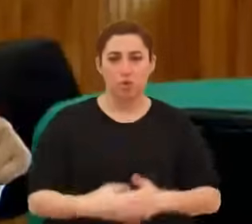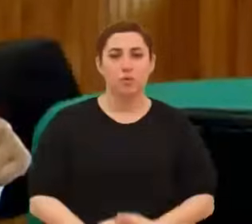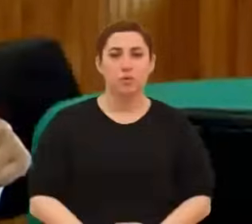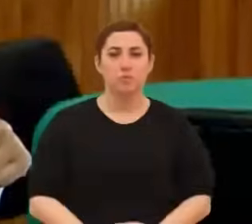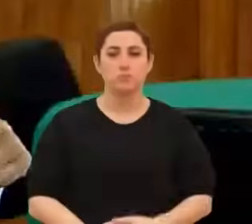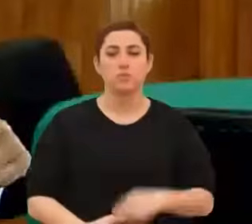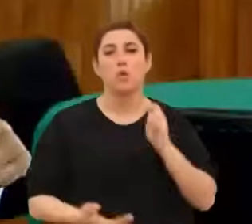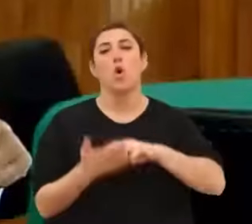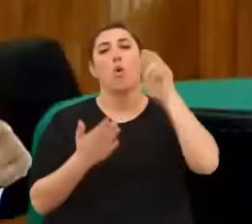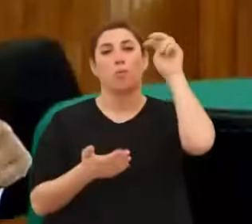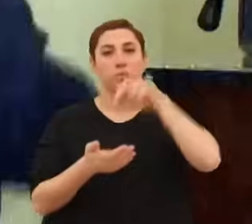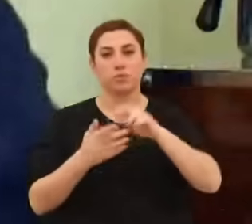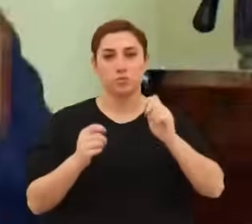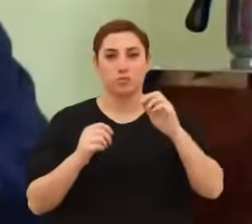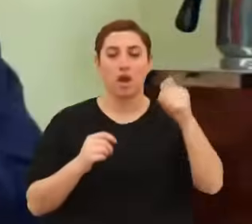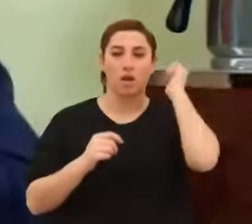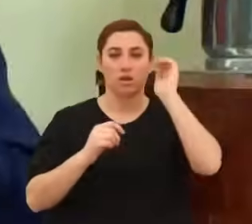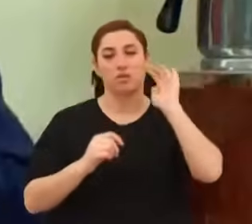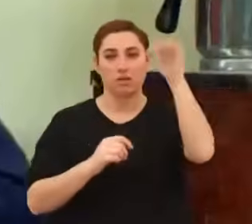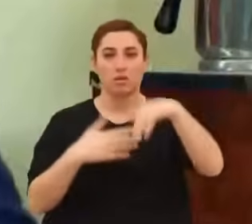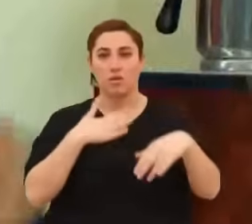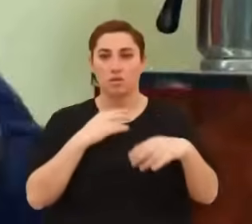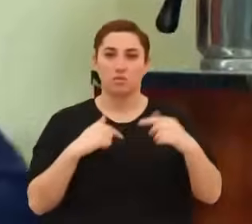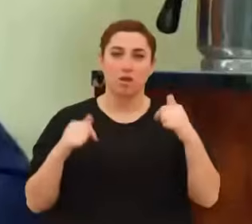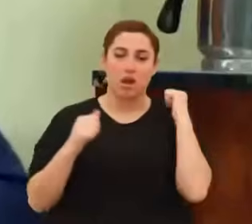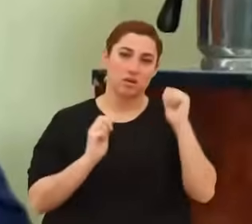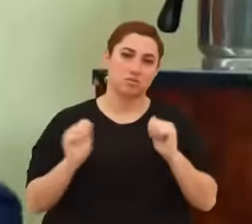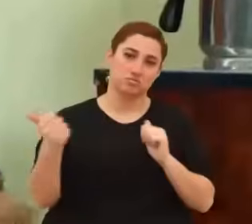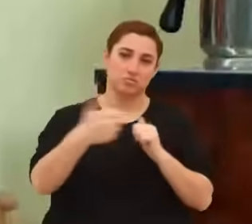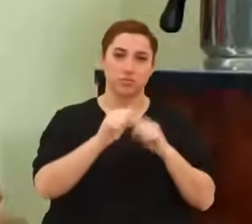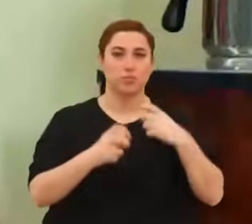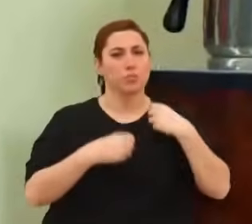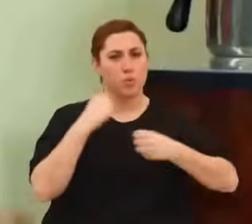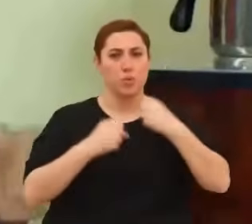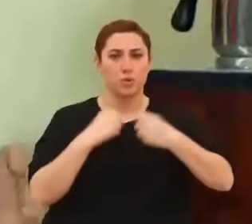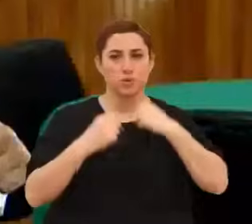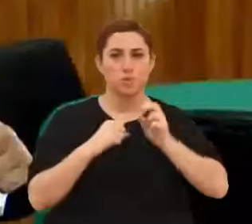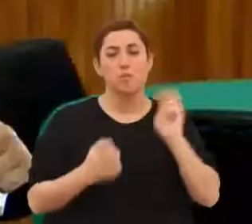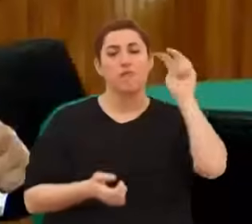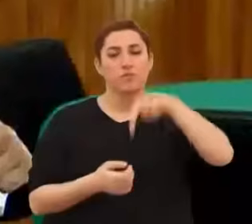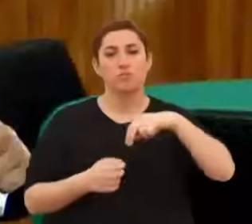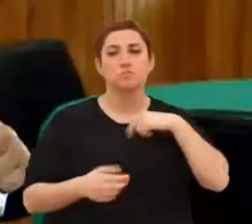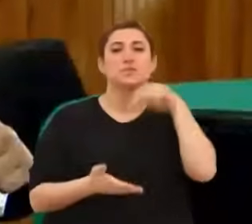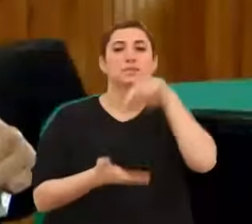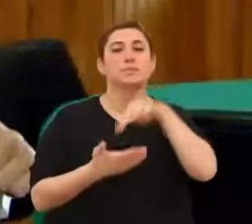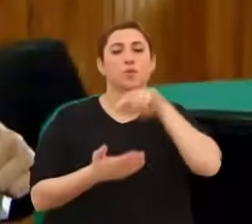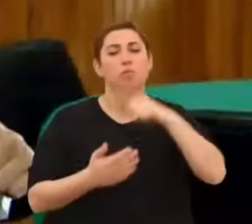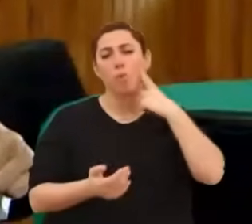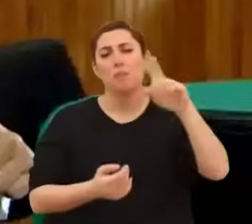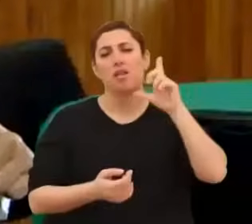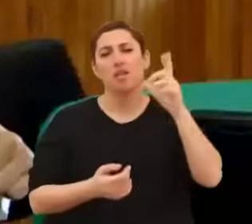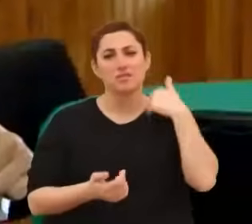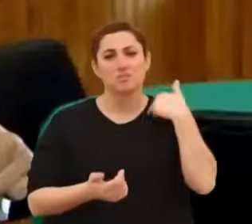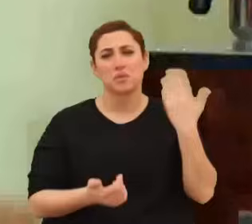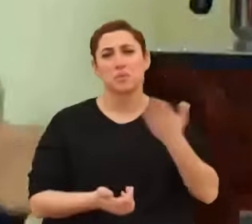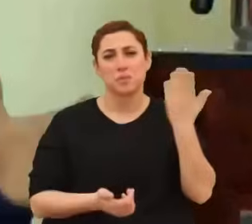geçiyorum. Hoplatıyorum topu, arkadan öne doğru arkasına geçiyorum. Koşuyorum, atlıyorum, zıplıyorum. Göreceksin beni, var